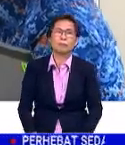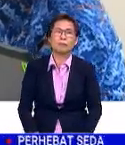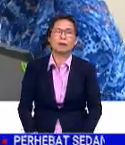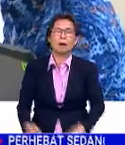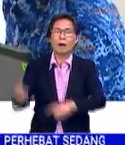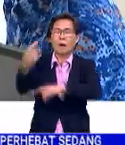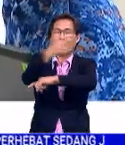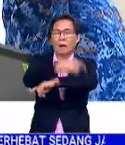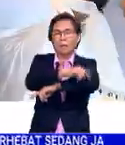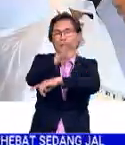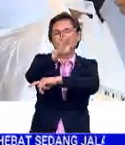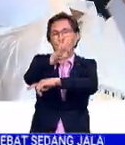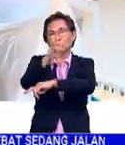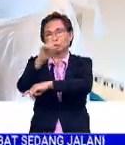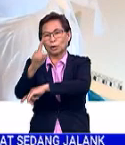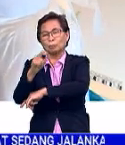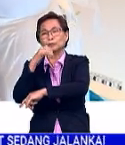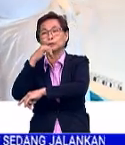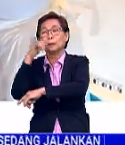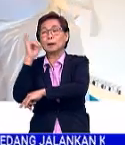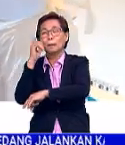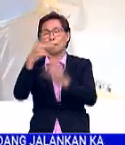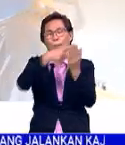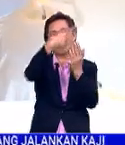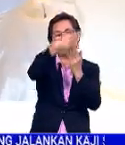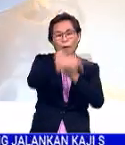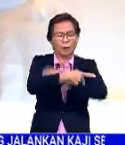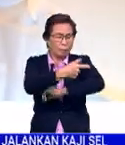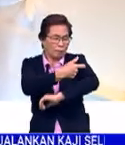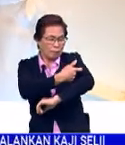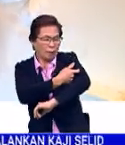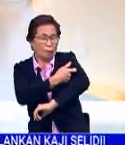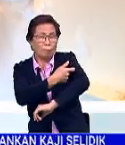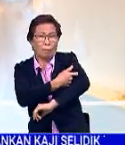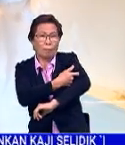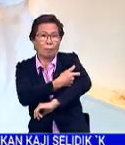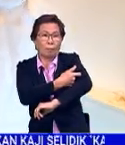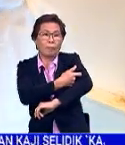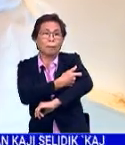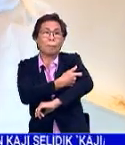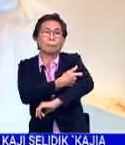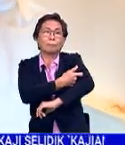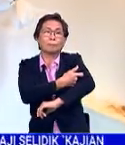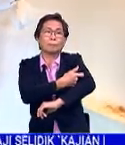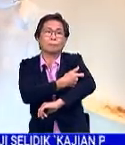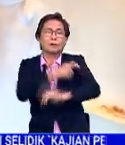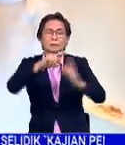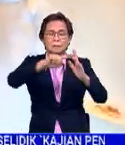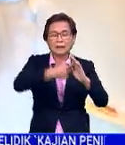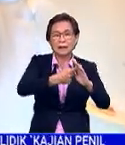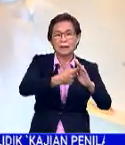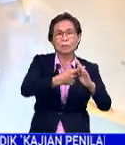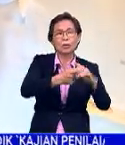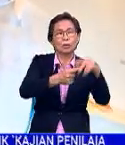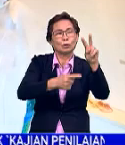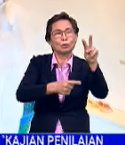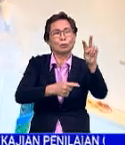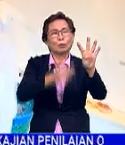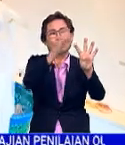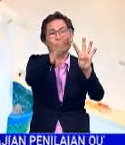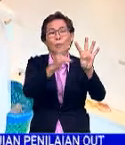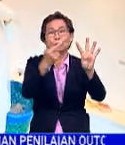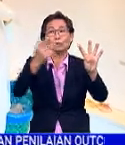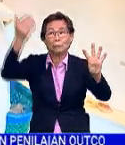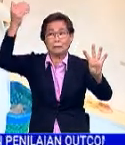Memasuki hari ke-71 semalam, program imunisasi COVID-19 kebangsaan yang bermula sejak 24 Februari